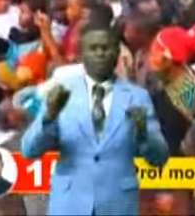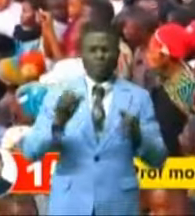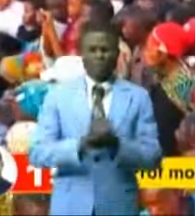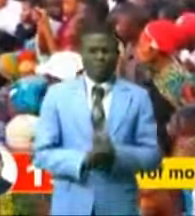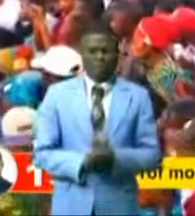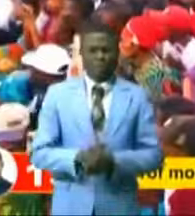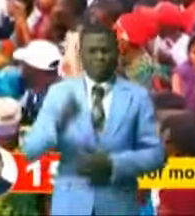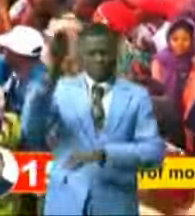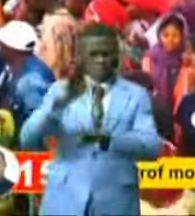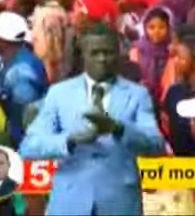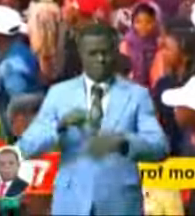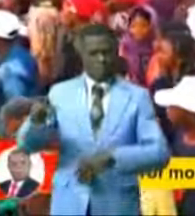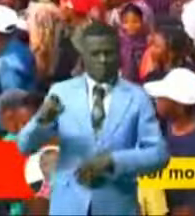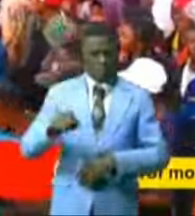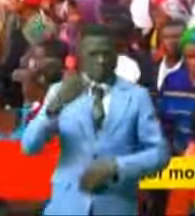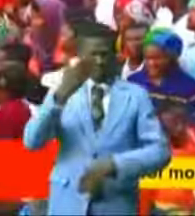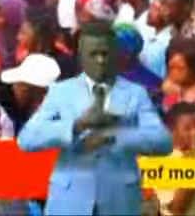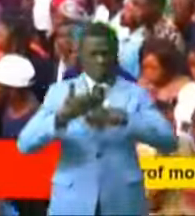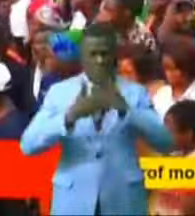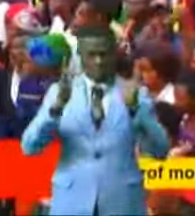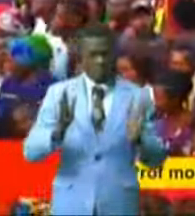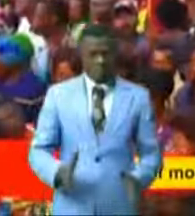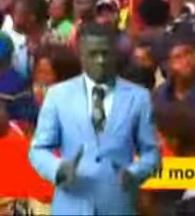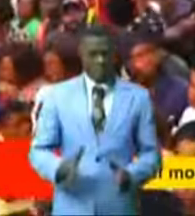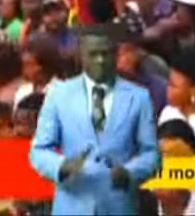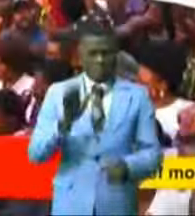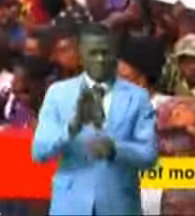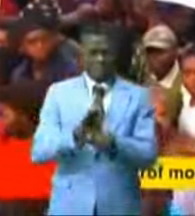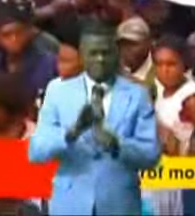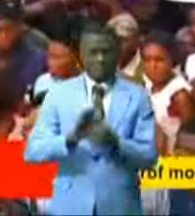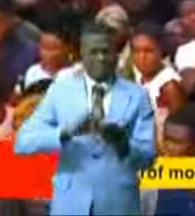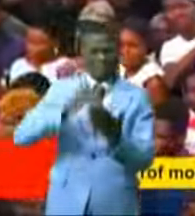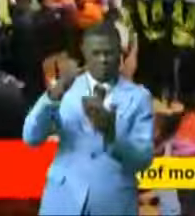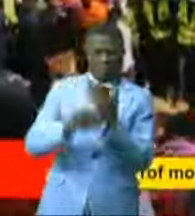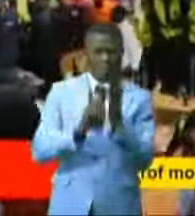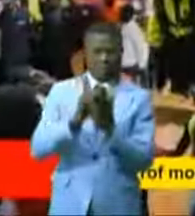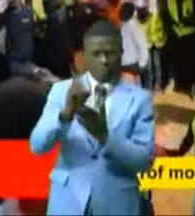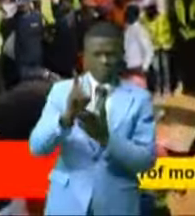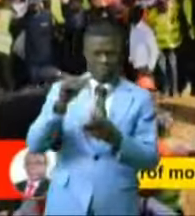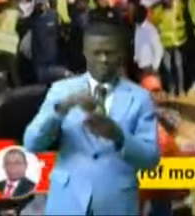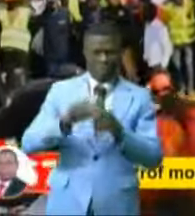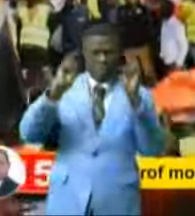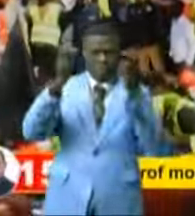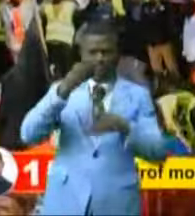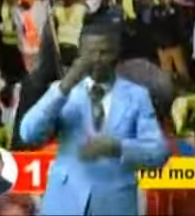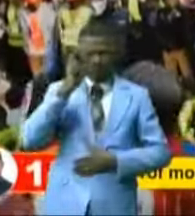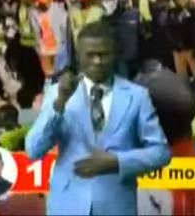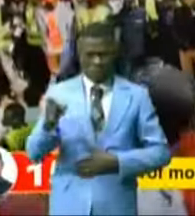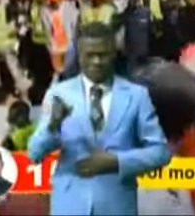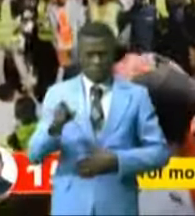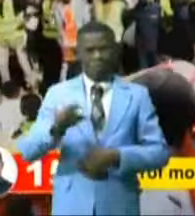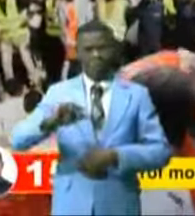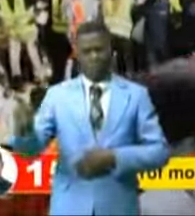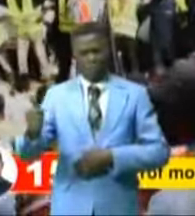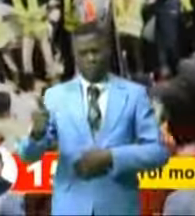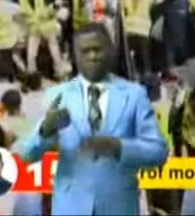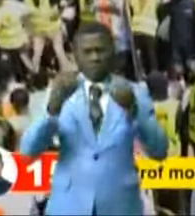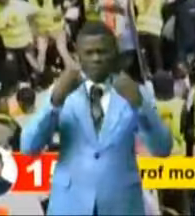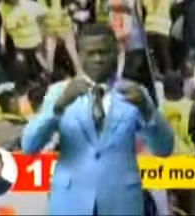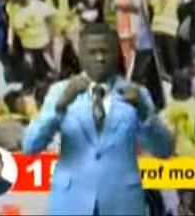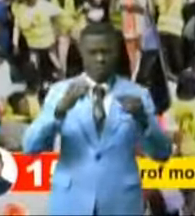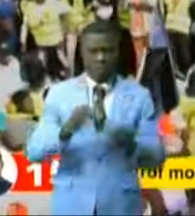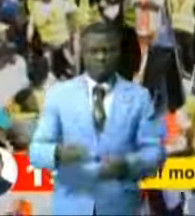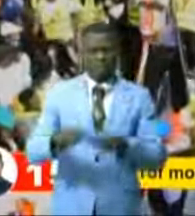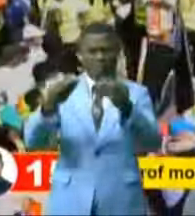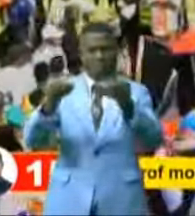C'est lui qu'on appelle aussi le bâtisseur pour ses multiples projets de développement dans la ville de Bukavu et ailleurs, a annoncé la